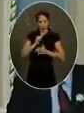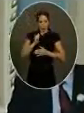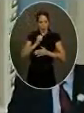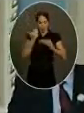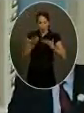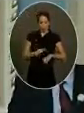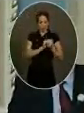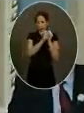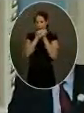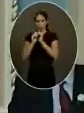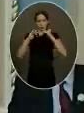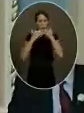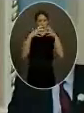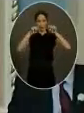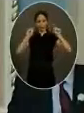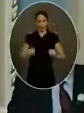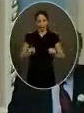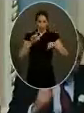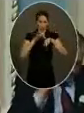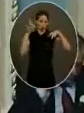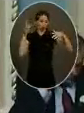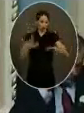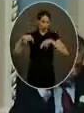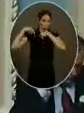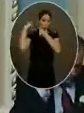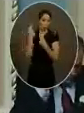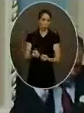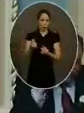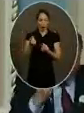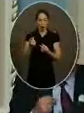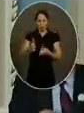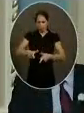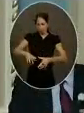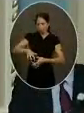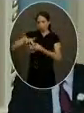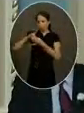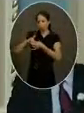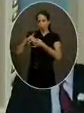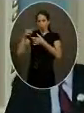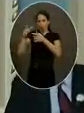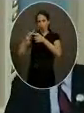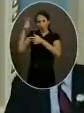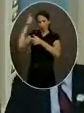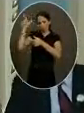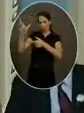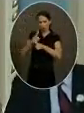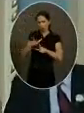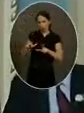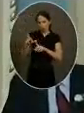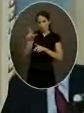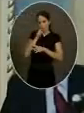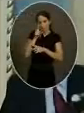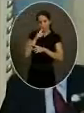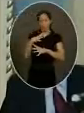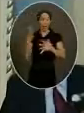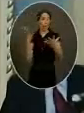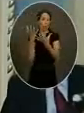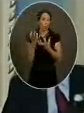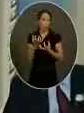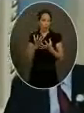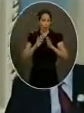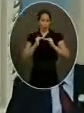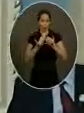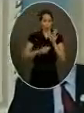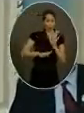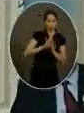retransformer les systèmes qui sont existants à partir de logiciels libres. Ce que nous souhaitons, c'est que tout nouveau développement